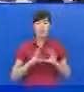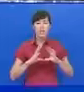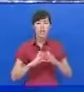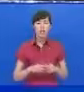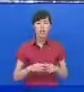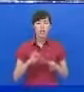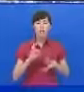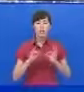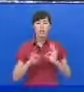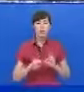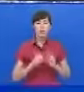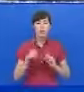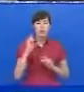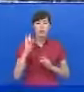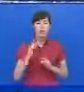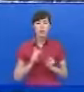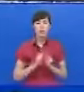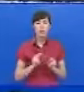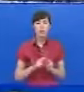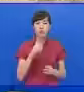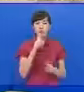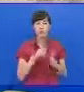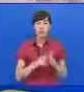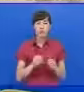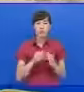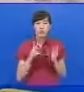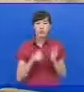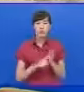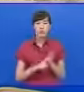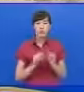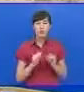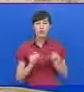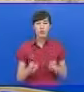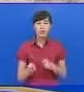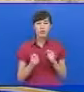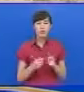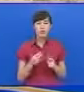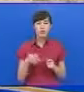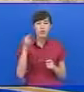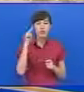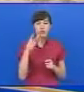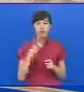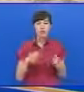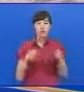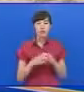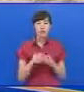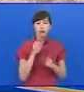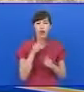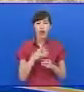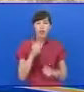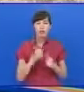чемпиондары тәрбиеленетінін де сенімді. Жарысқа мен 17 бала келгем, екі команда Қырғызстандан, екі команда ішінде ең жақсы жарыс өтіп